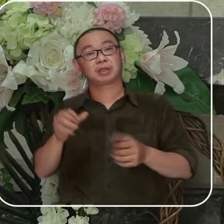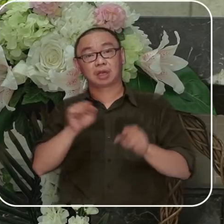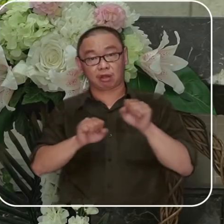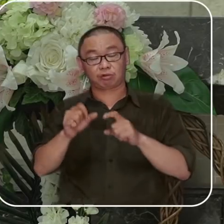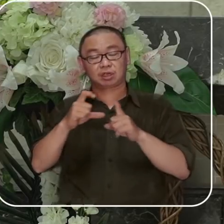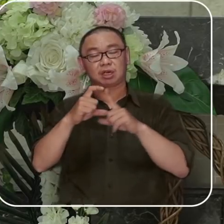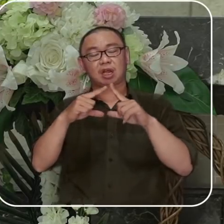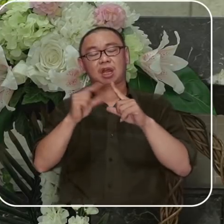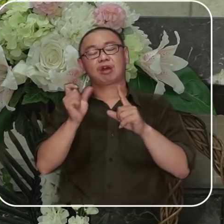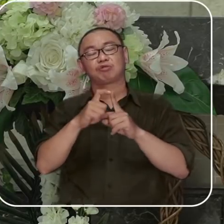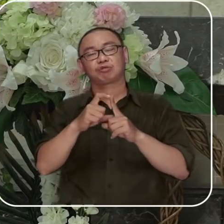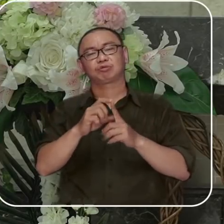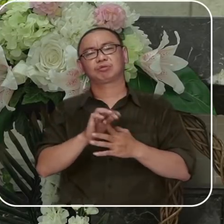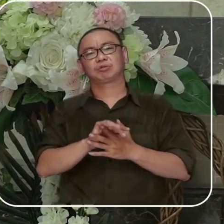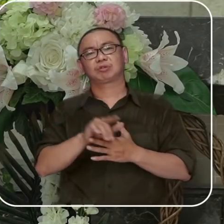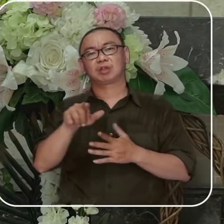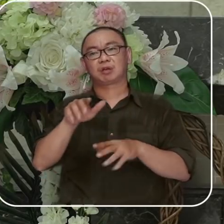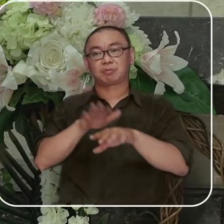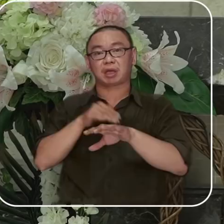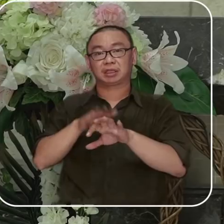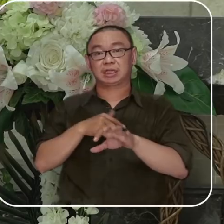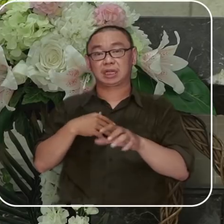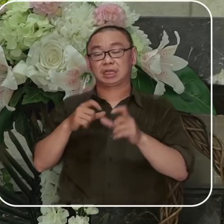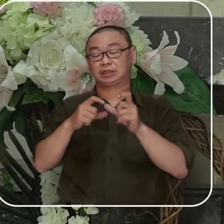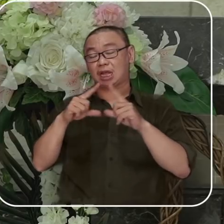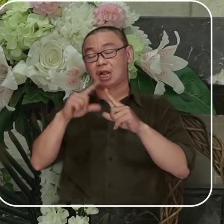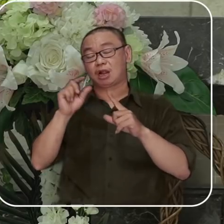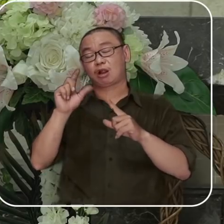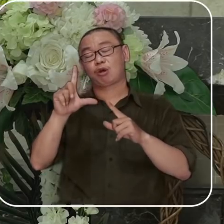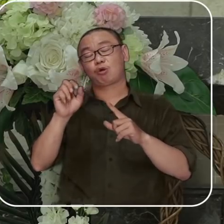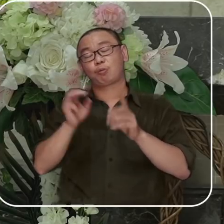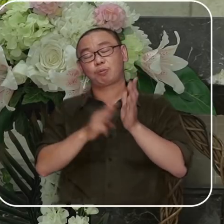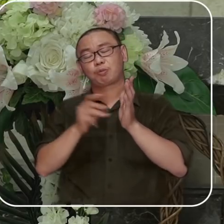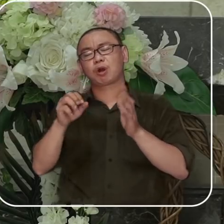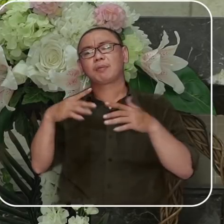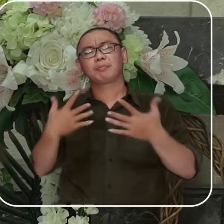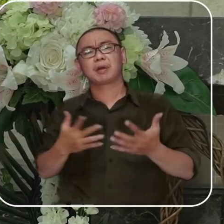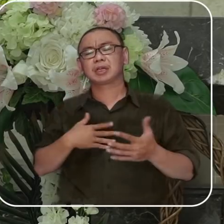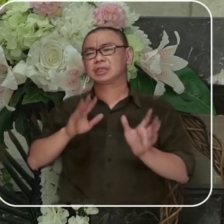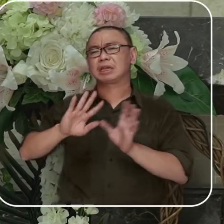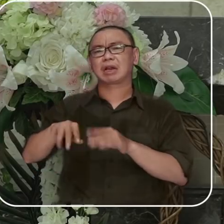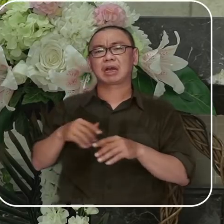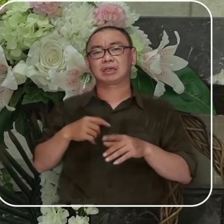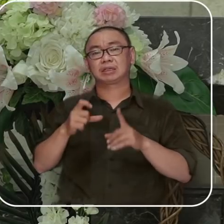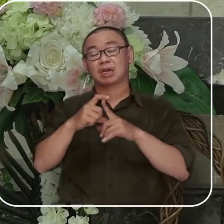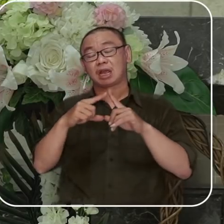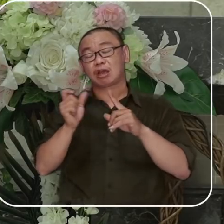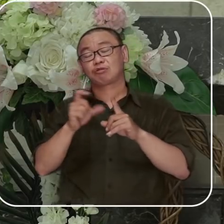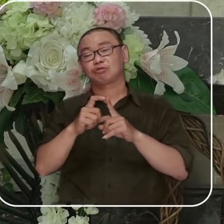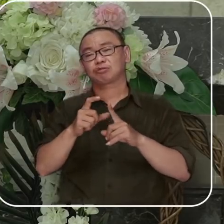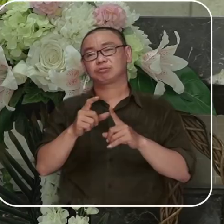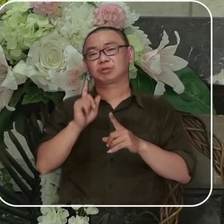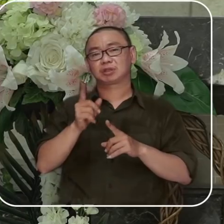Daud? Ia memanggil Salomo. Dan apa yang ditinggalkan Daud kepada Salomo?